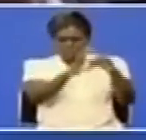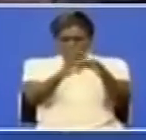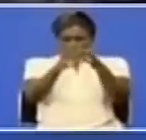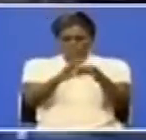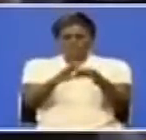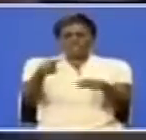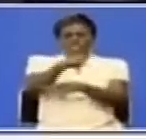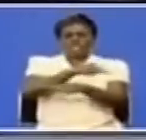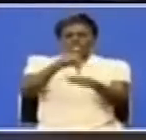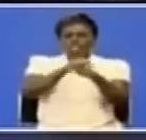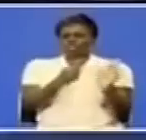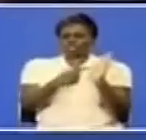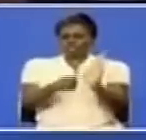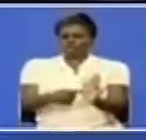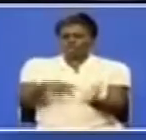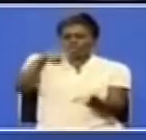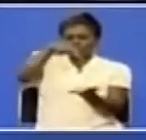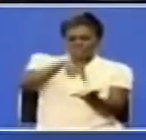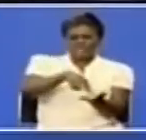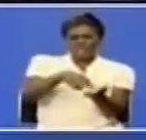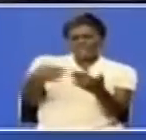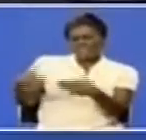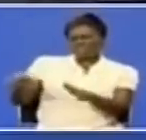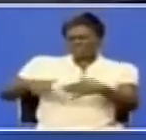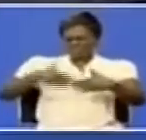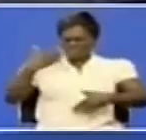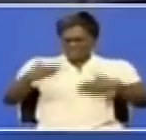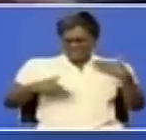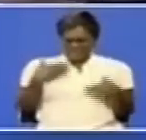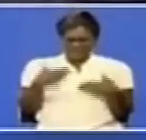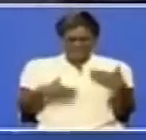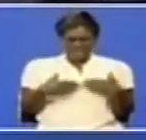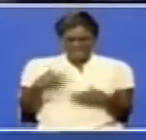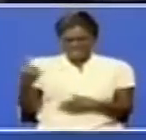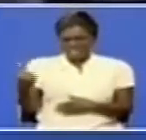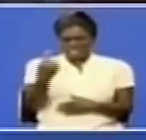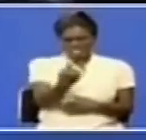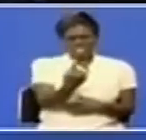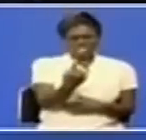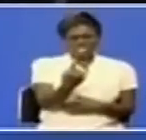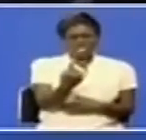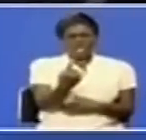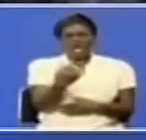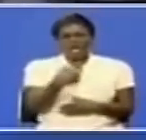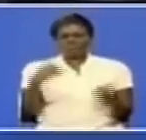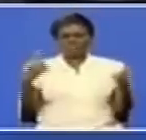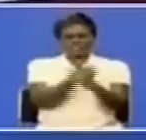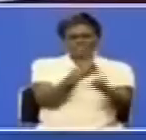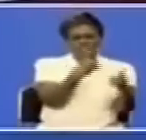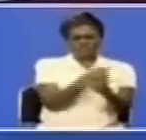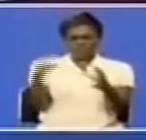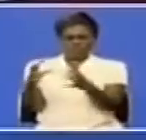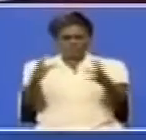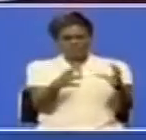taifa uweze kuonekana na kusimama na kuondoka kwa hii tabia ya kila chama iko kwa